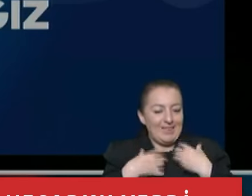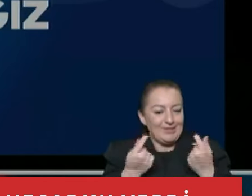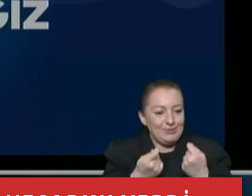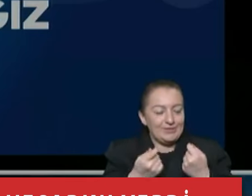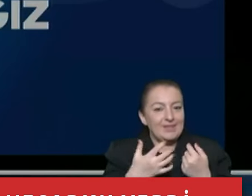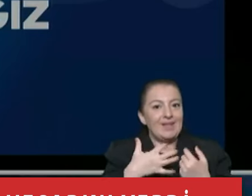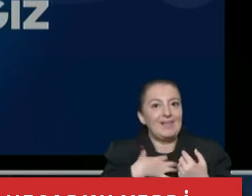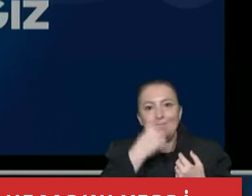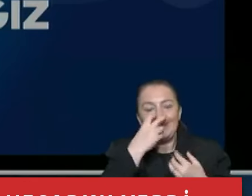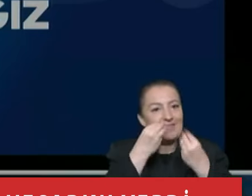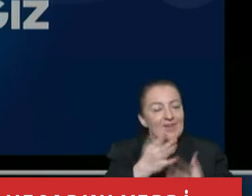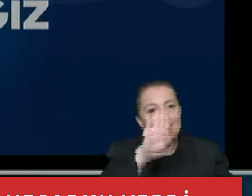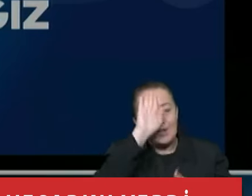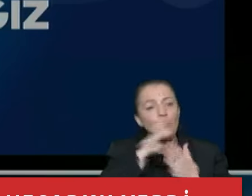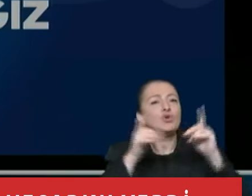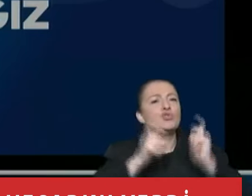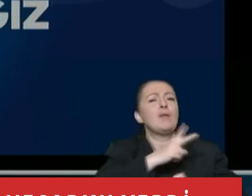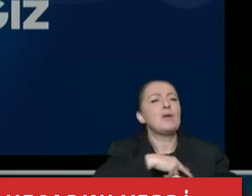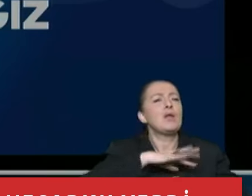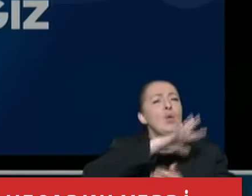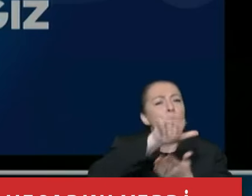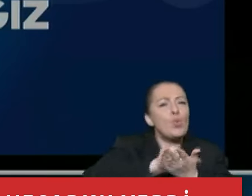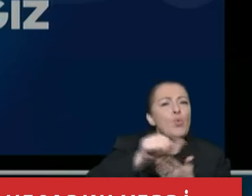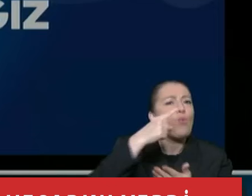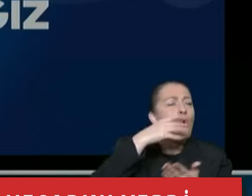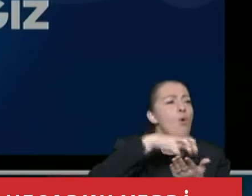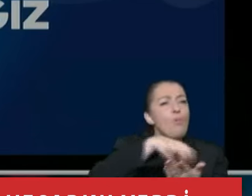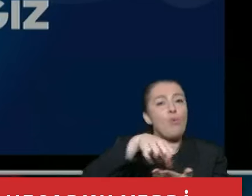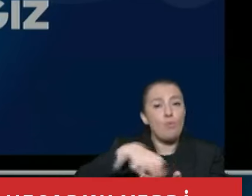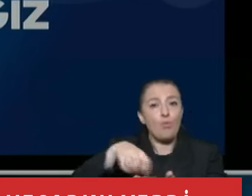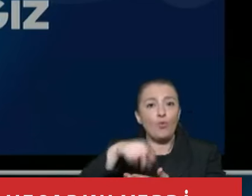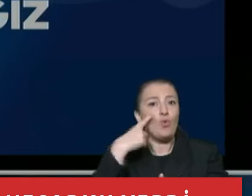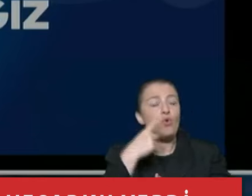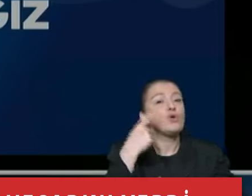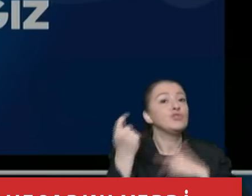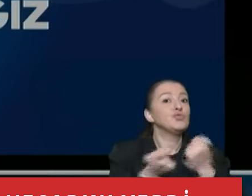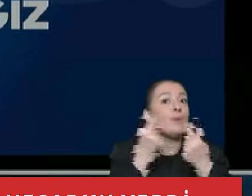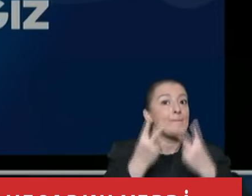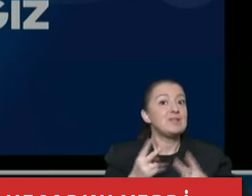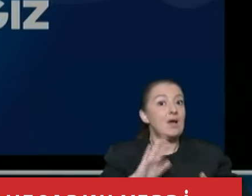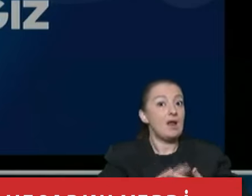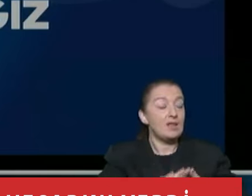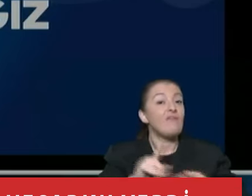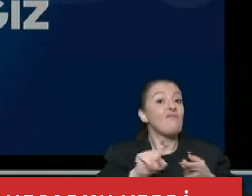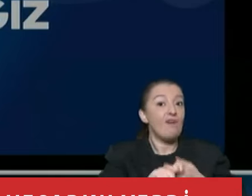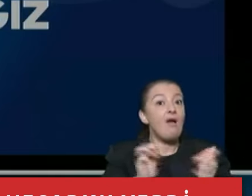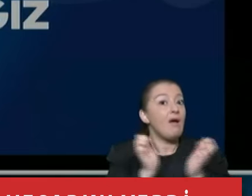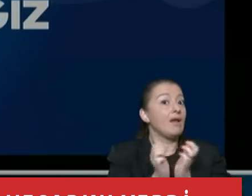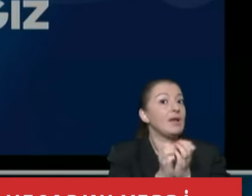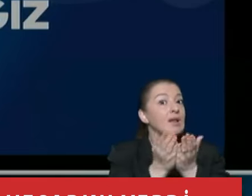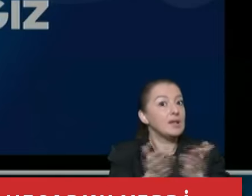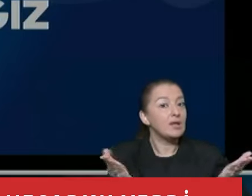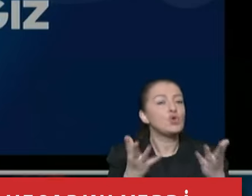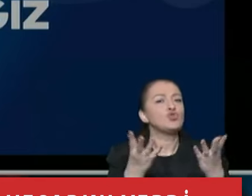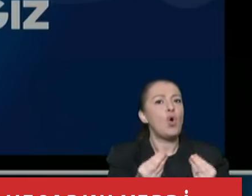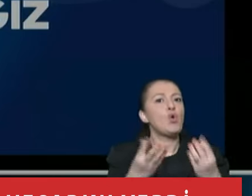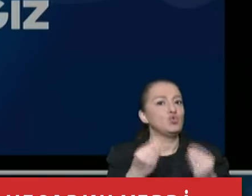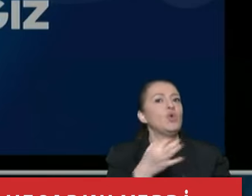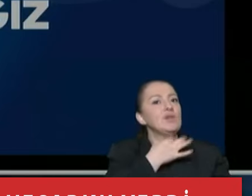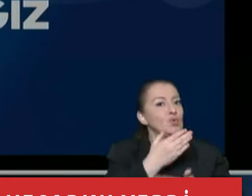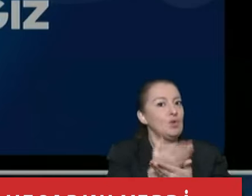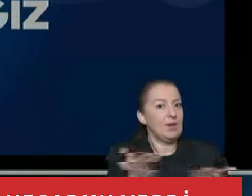Büyükşehir Belediyesi'nin tüm kademelerindeki mesai arkadaşlarıma ve ailelerine çok çok teşekkür